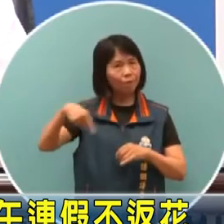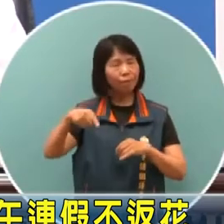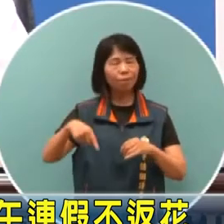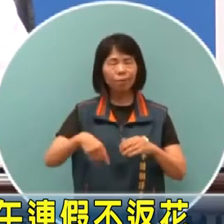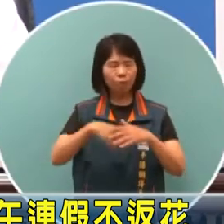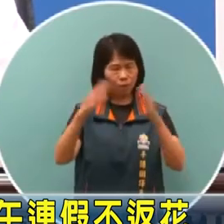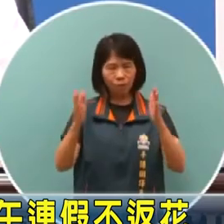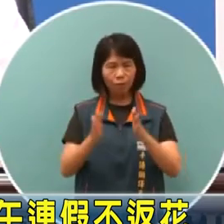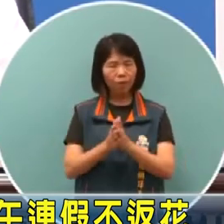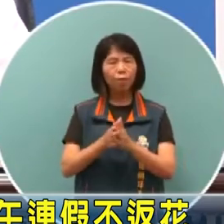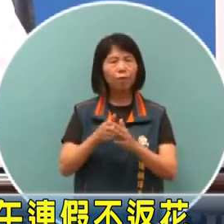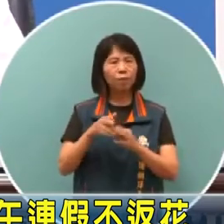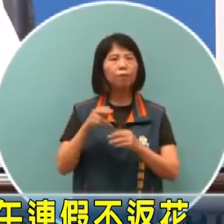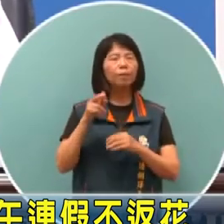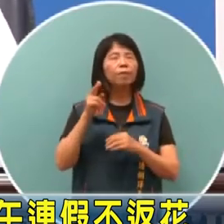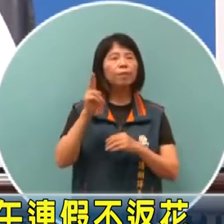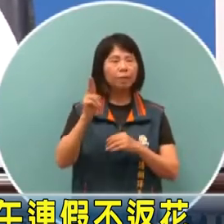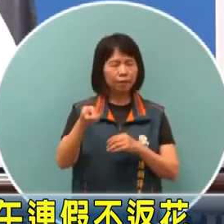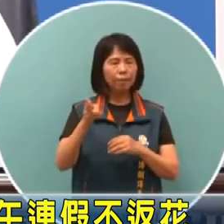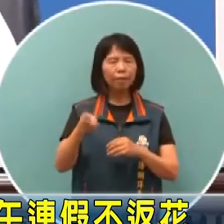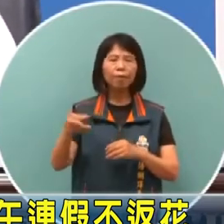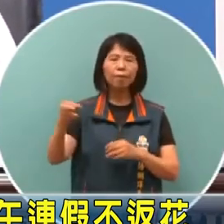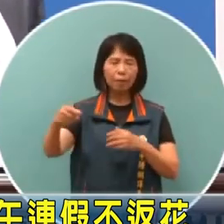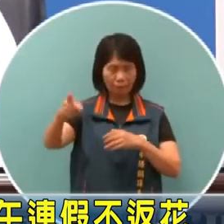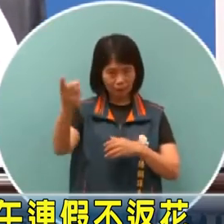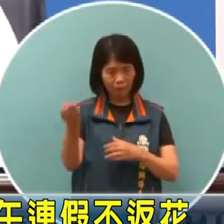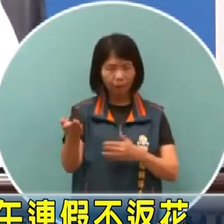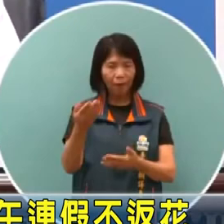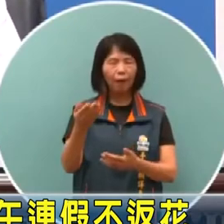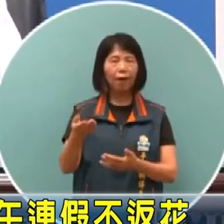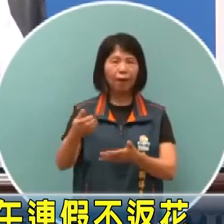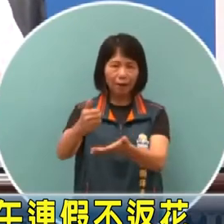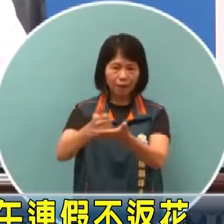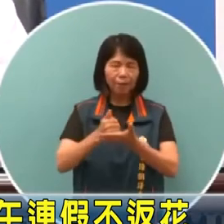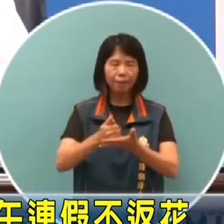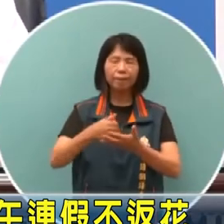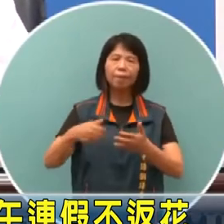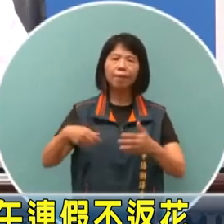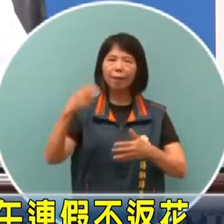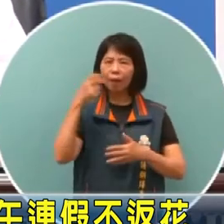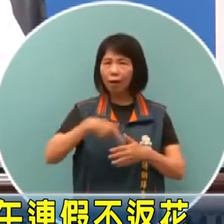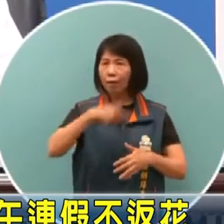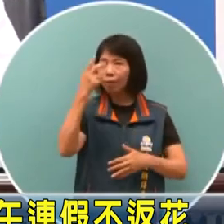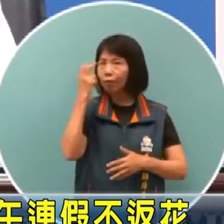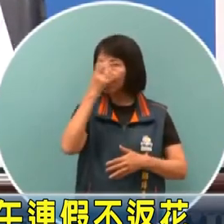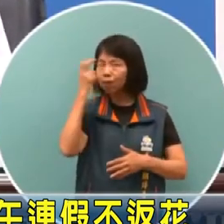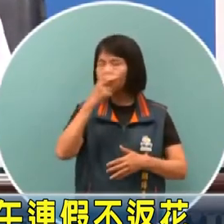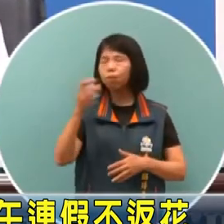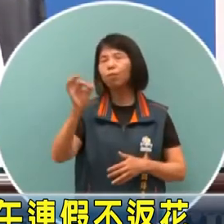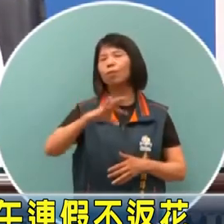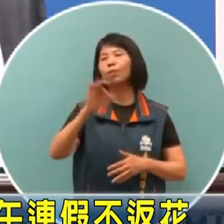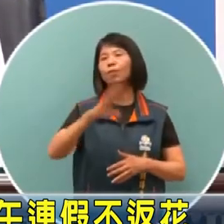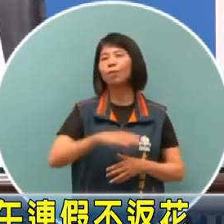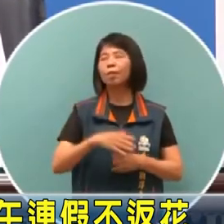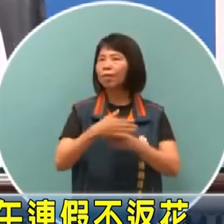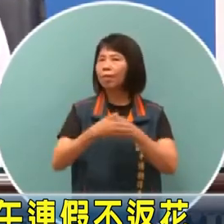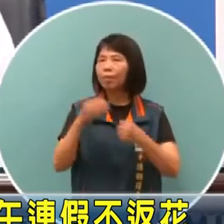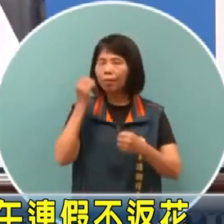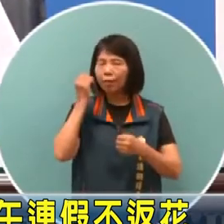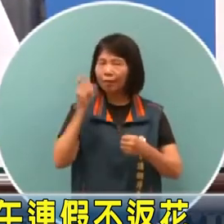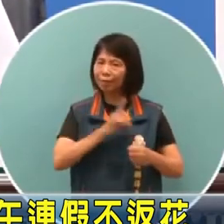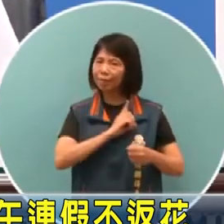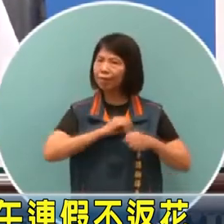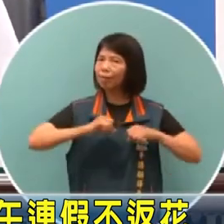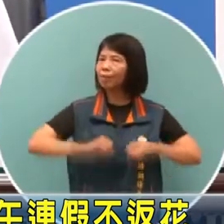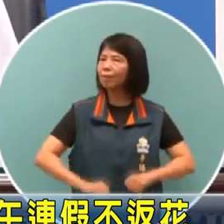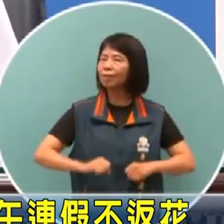都邀请大家来免费快筛，保护你的健康，保护花莲的安全，我